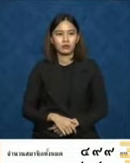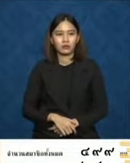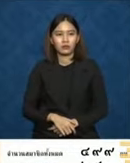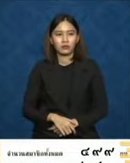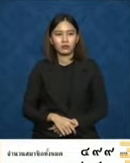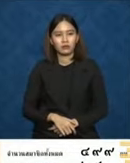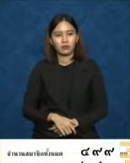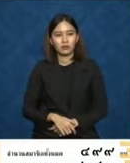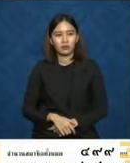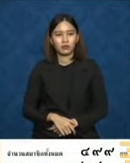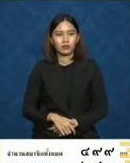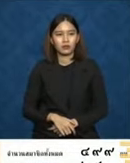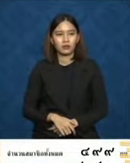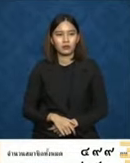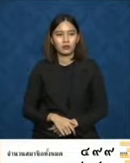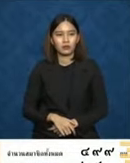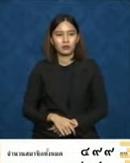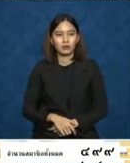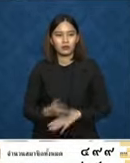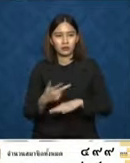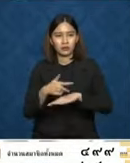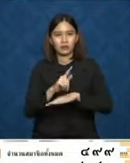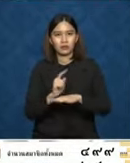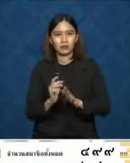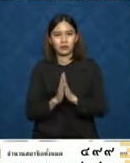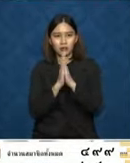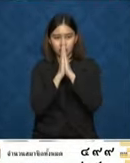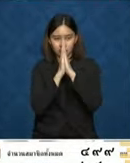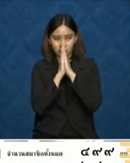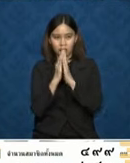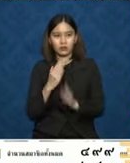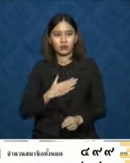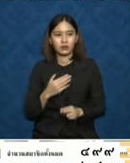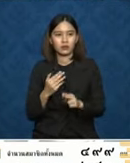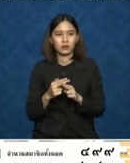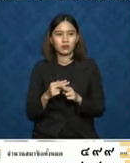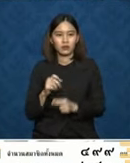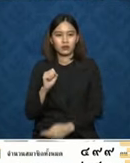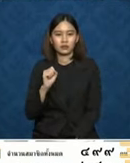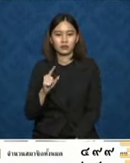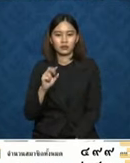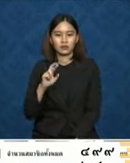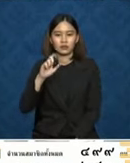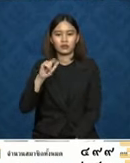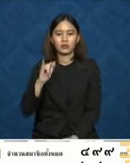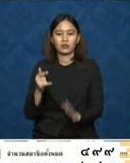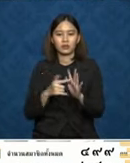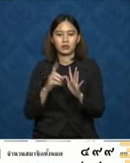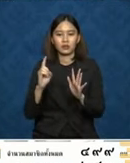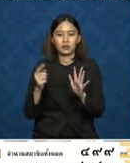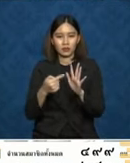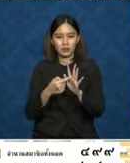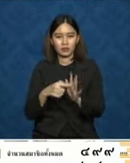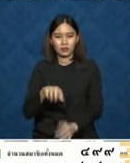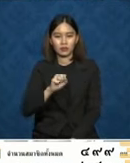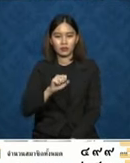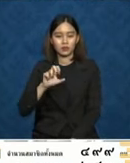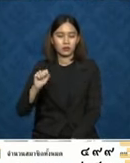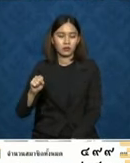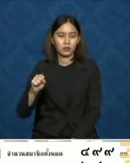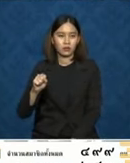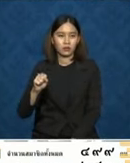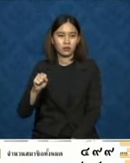ปาริมาพันธ์ครับค่ะเรียนท่านประธานสภาที่เคารพดิฉันทันตแพทย์หญิงศรดาปาริมาพันธ์สมาชิกสภาผู้